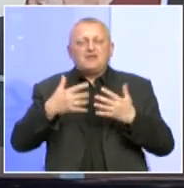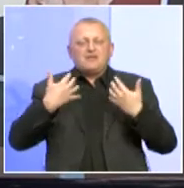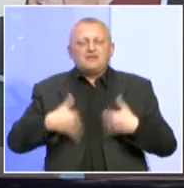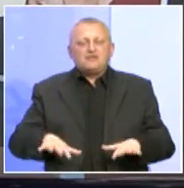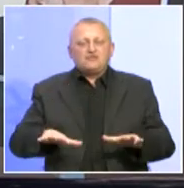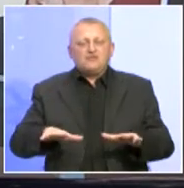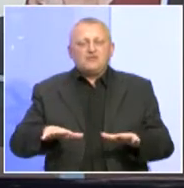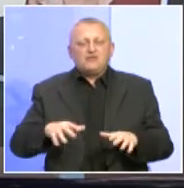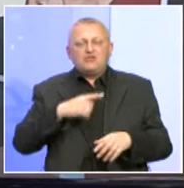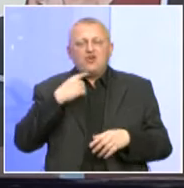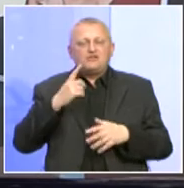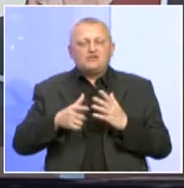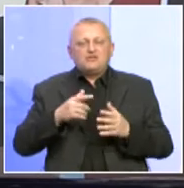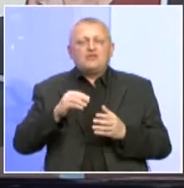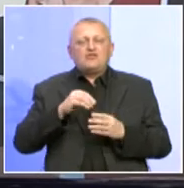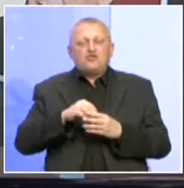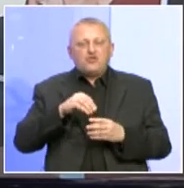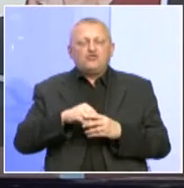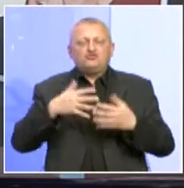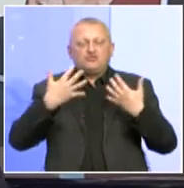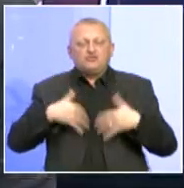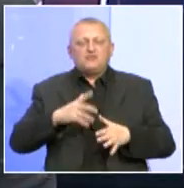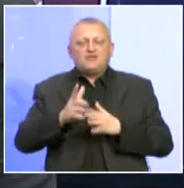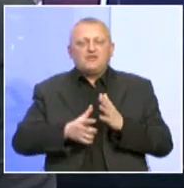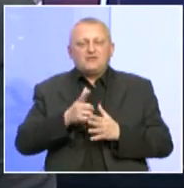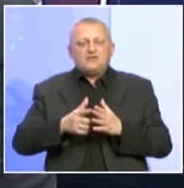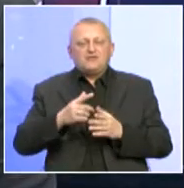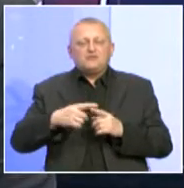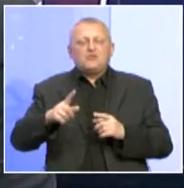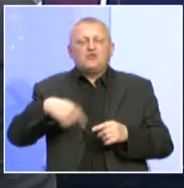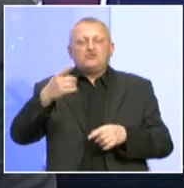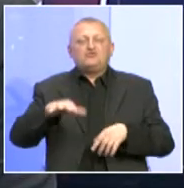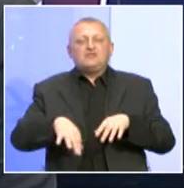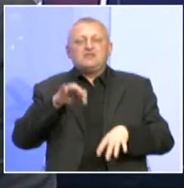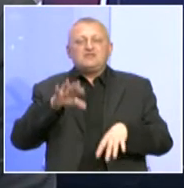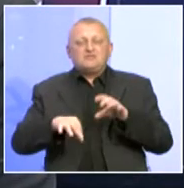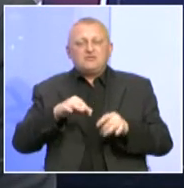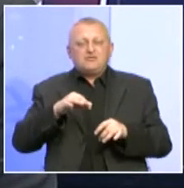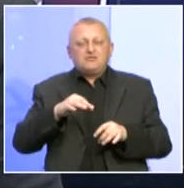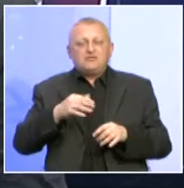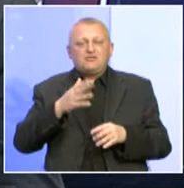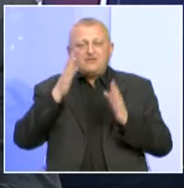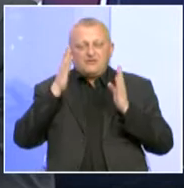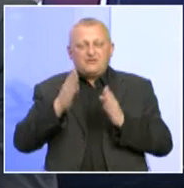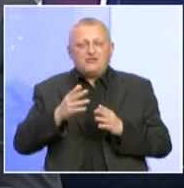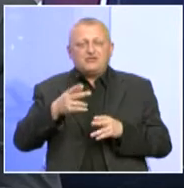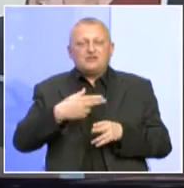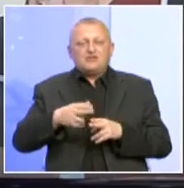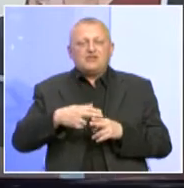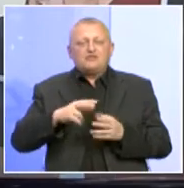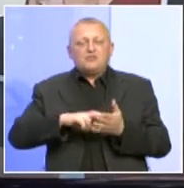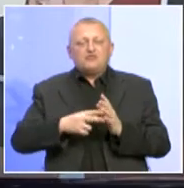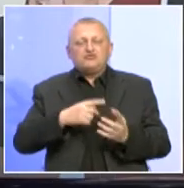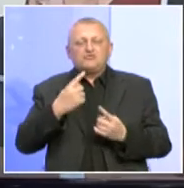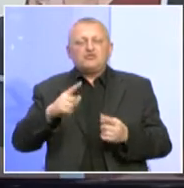dosta vremena, a još će biti možda izgubljenog vremena zbog idućih izbora, što bi meni bilo jako žao. Vjerujete li da će se riješiti politička situacija